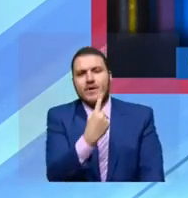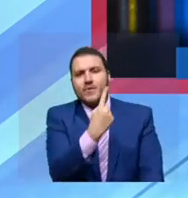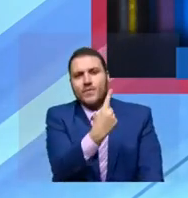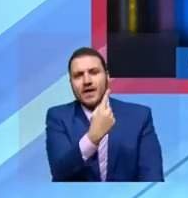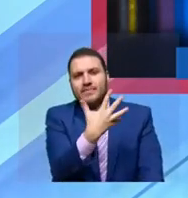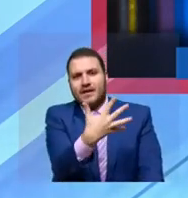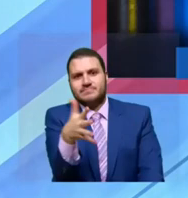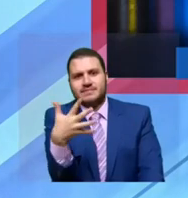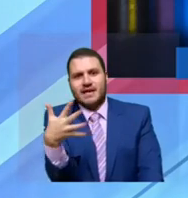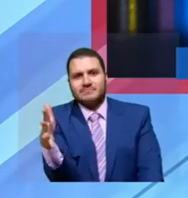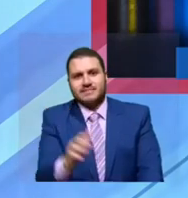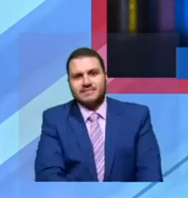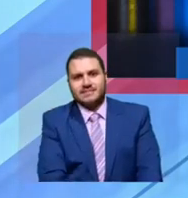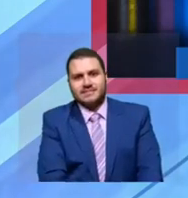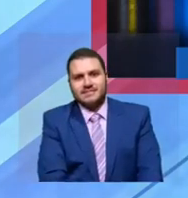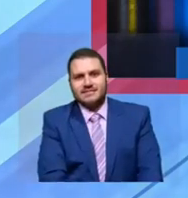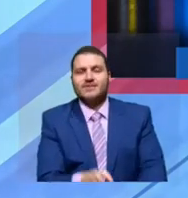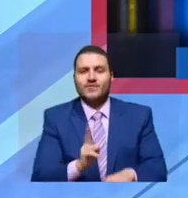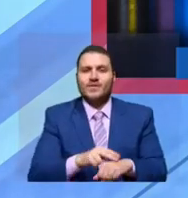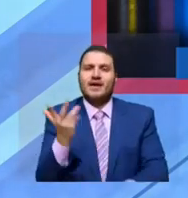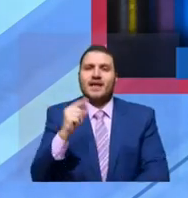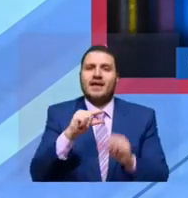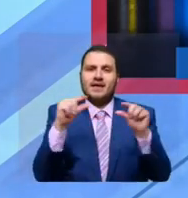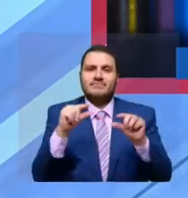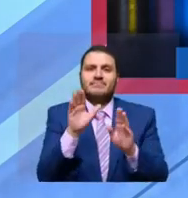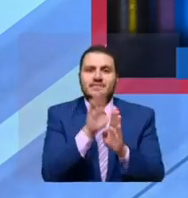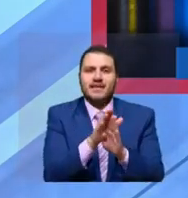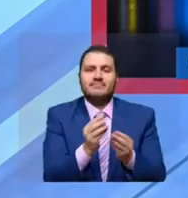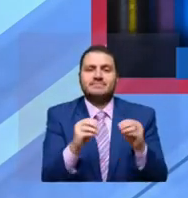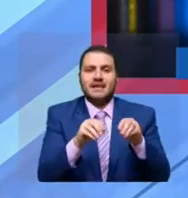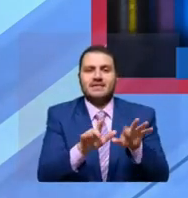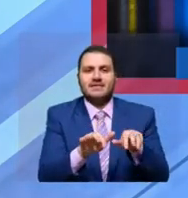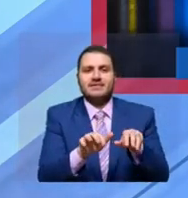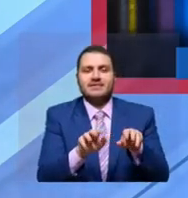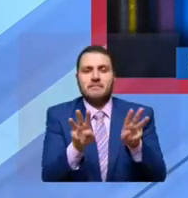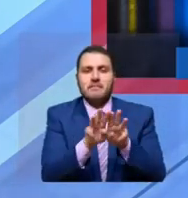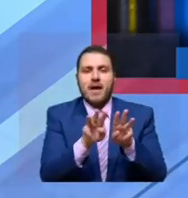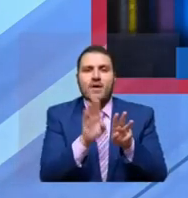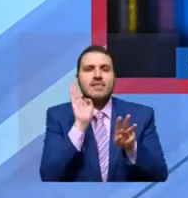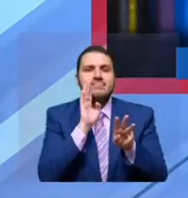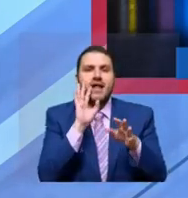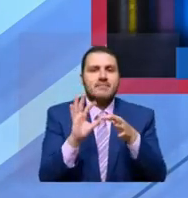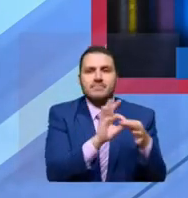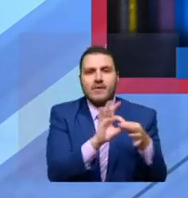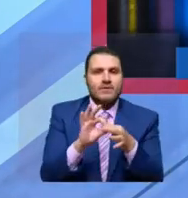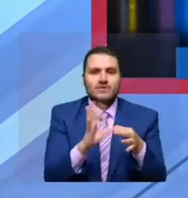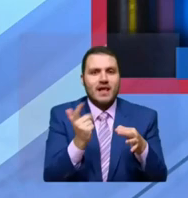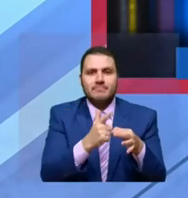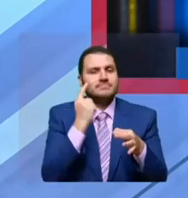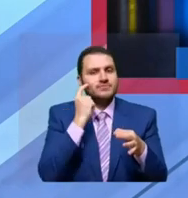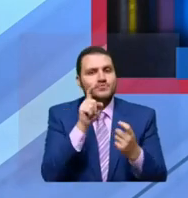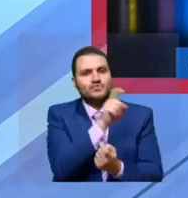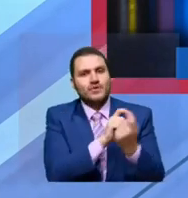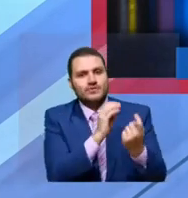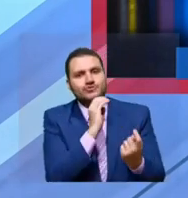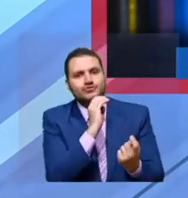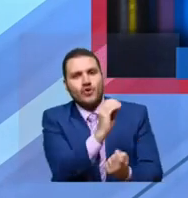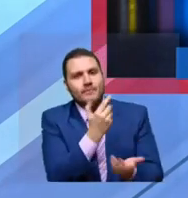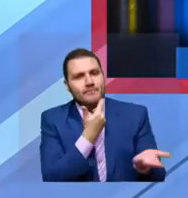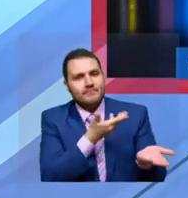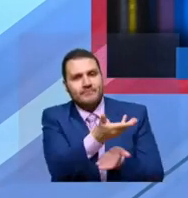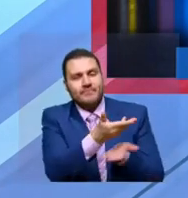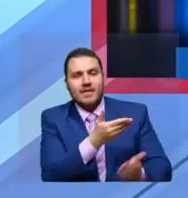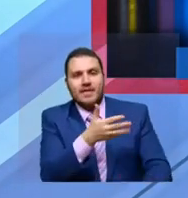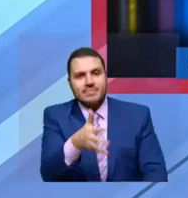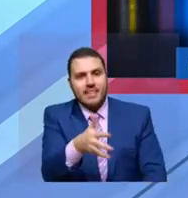155، ومؤخرا تم إضافة خدمة دعم منصة التعليم عن بعد من خلال إجابة على أسئلة الطلاب وأولياء